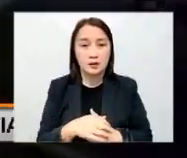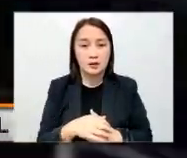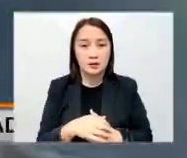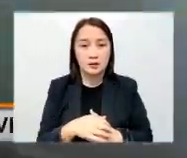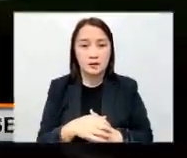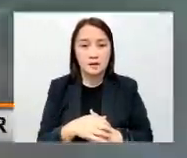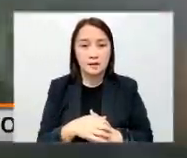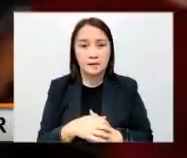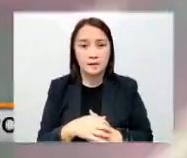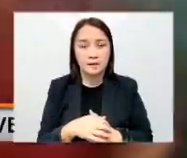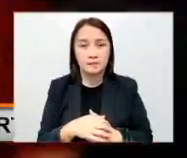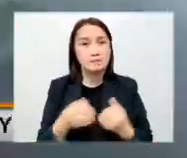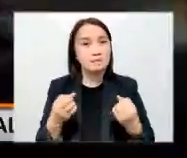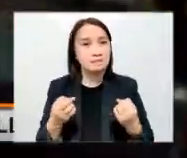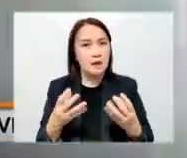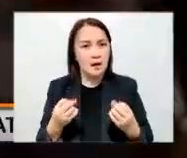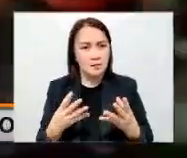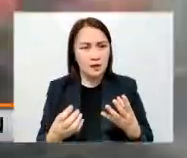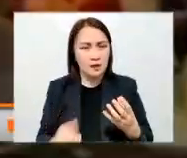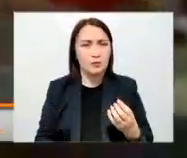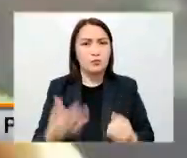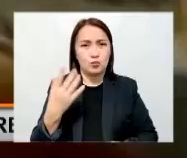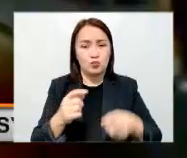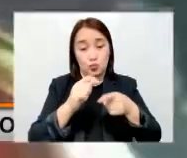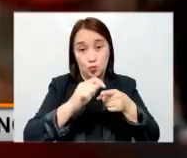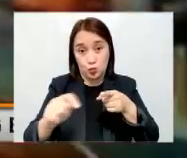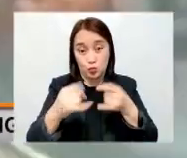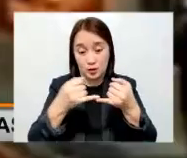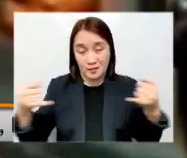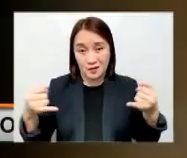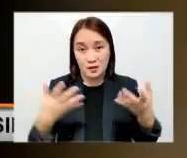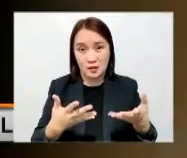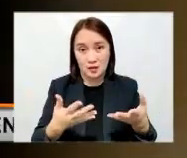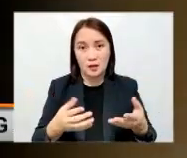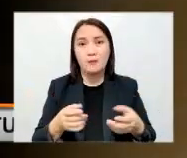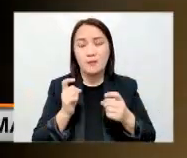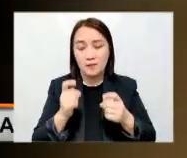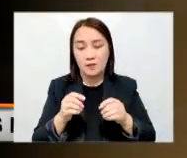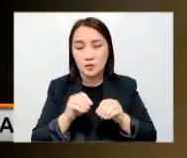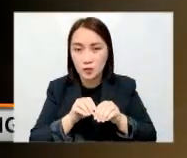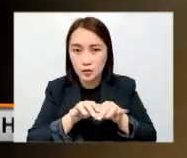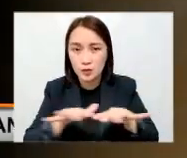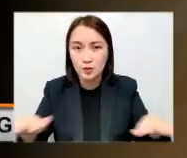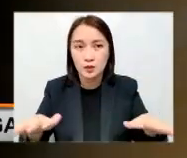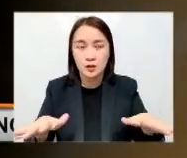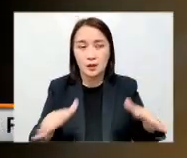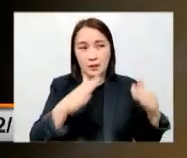May mga nagputukan pang kawad ng kuryente. Mabilis na kumalat ang apoy sa magkakatabing bahay at gusali sa